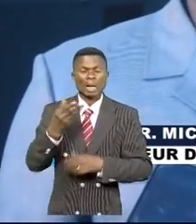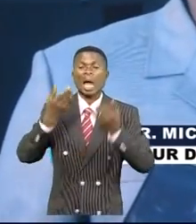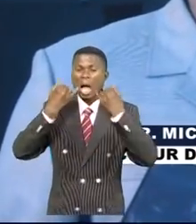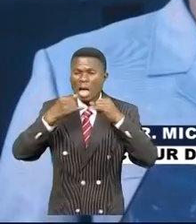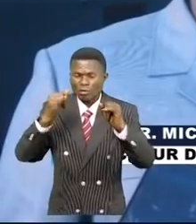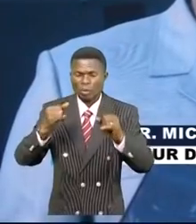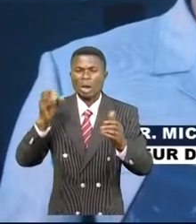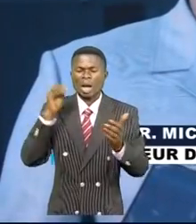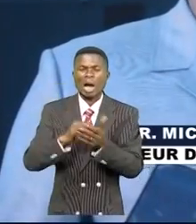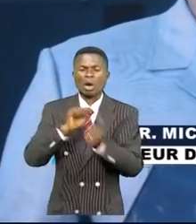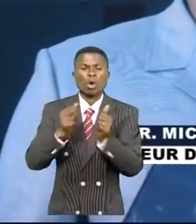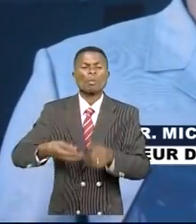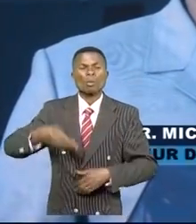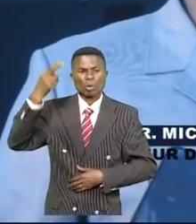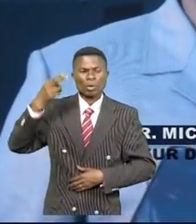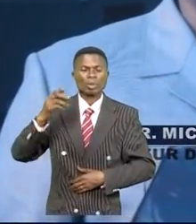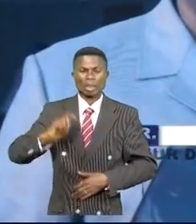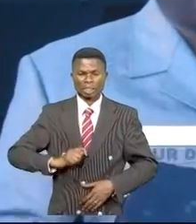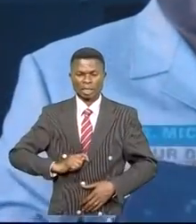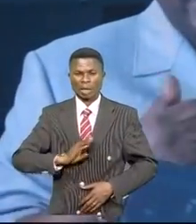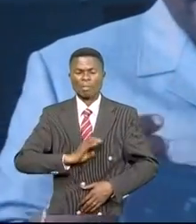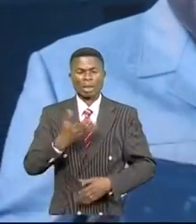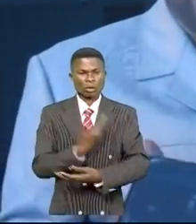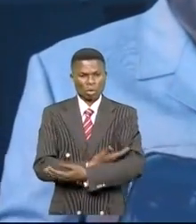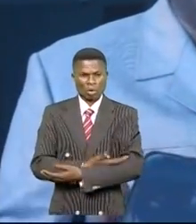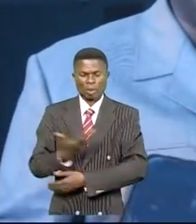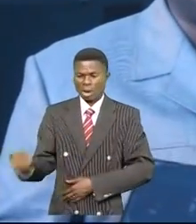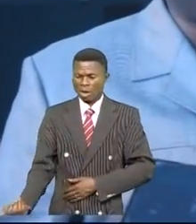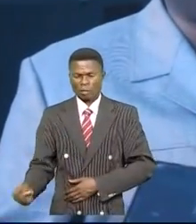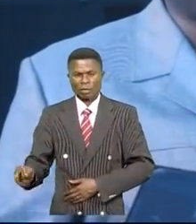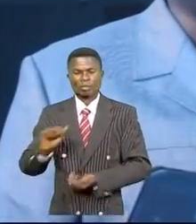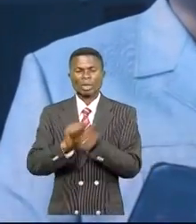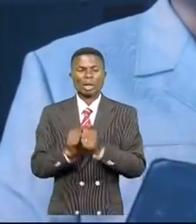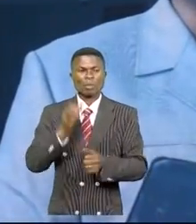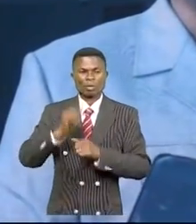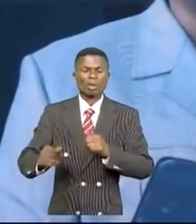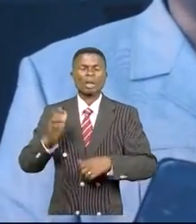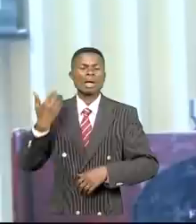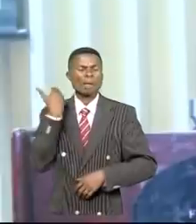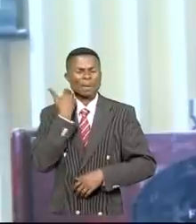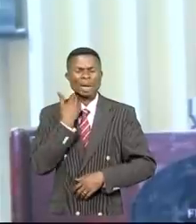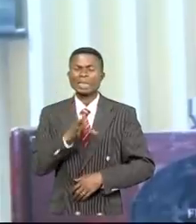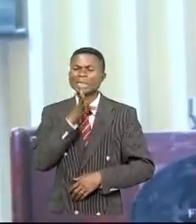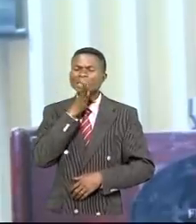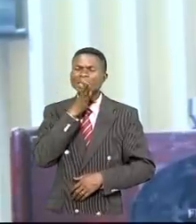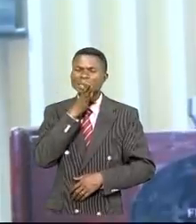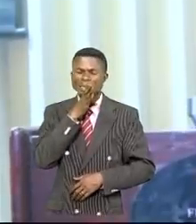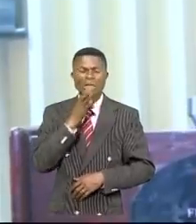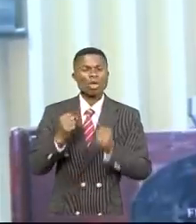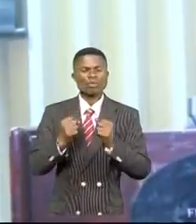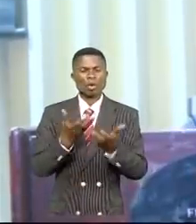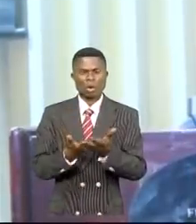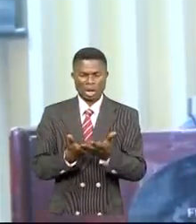défi de taille, c'est la tuberculose chez l'enfant. Enfin, le dernier défi, c'est celui de la tuberculose résistante. Le docteur Sylvain